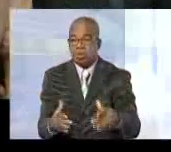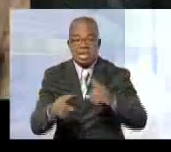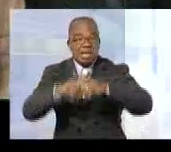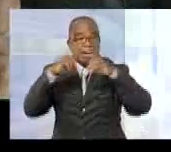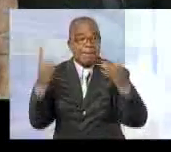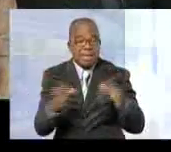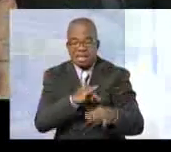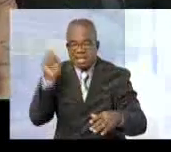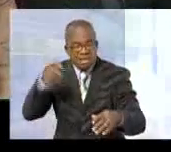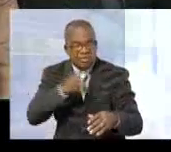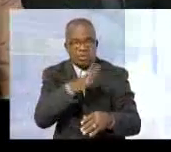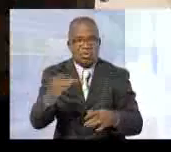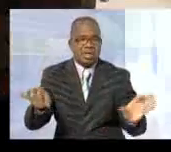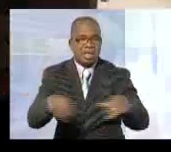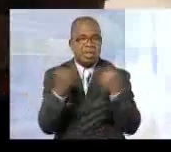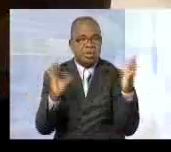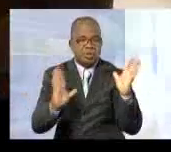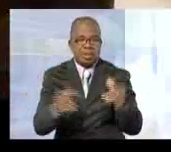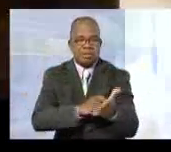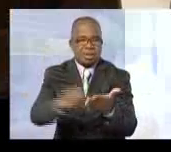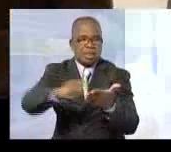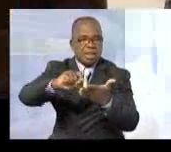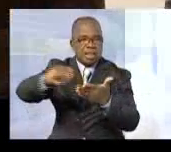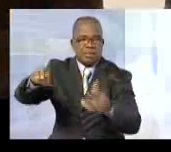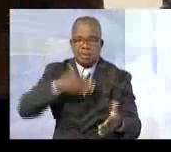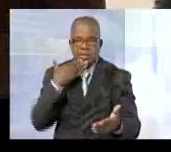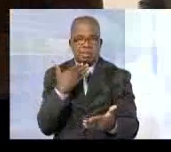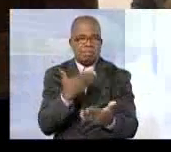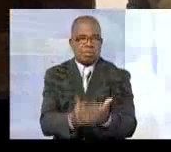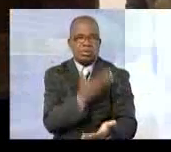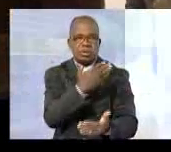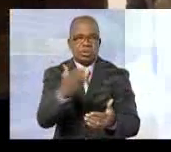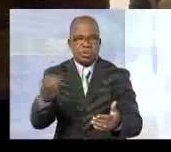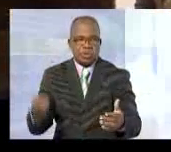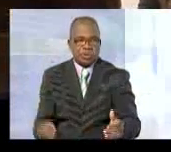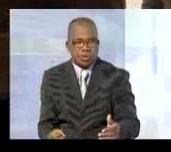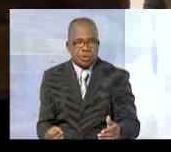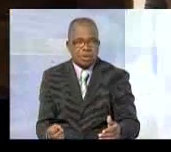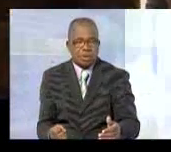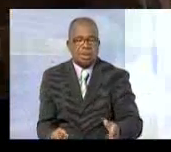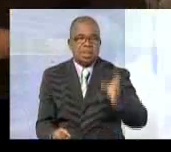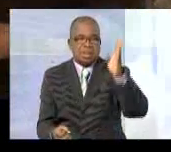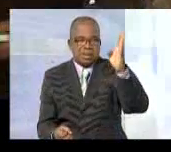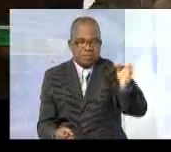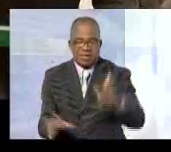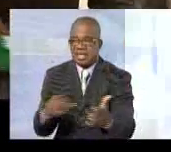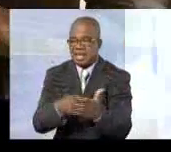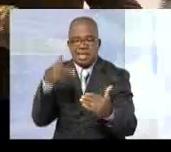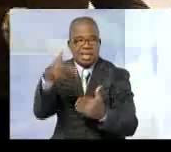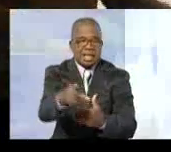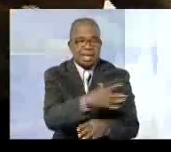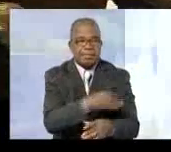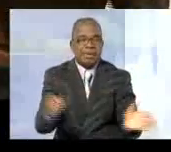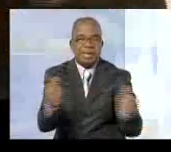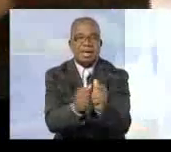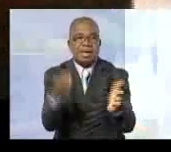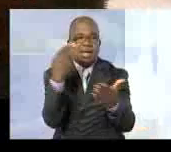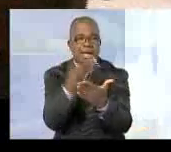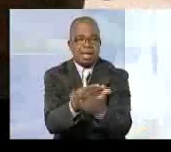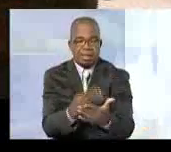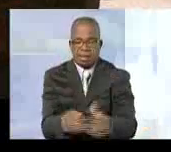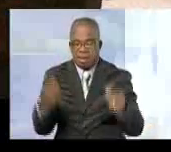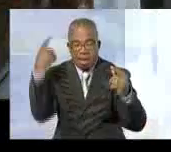validation depuis le mois de juillet 2012 un mémorandum qui fixe le chronogramme ainsi que le budget afférent à